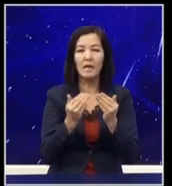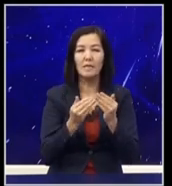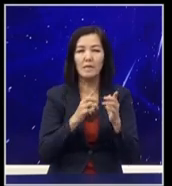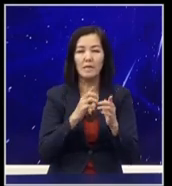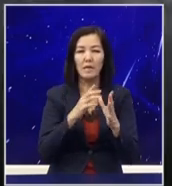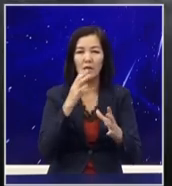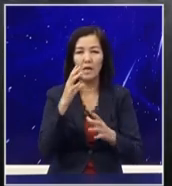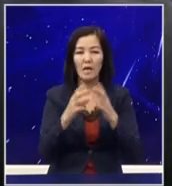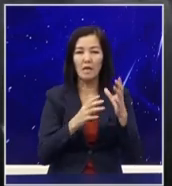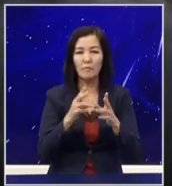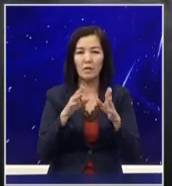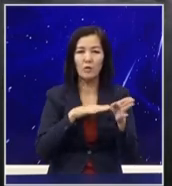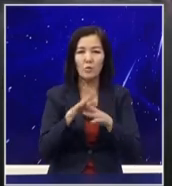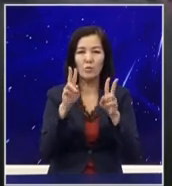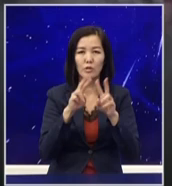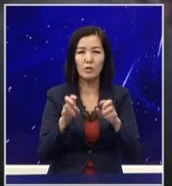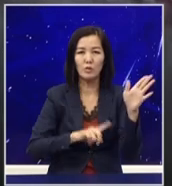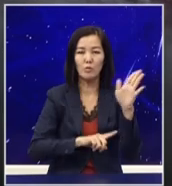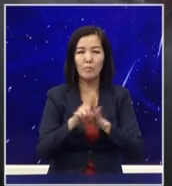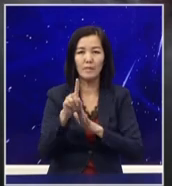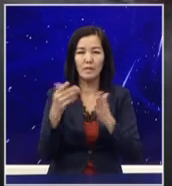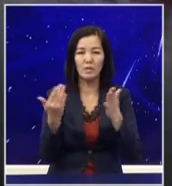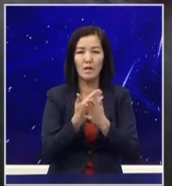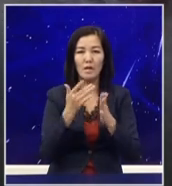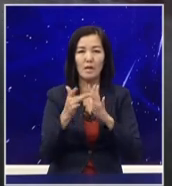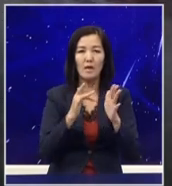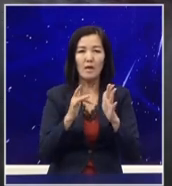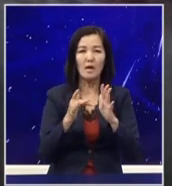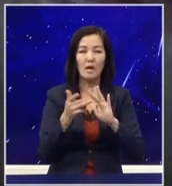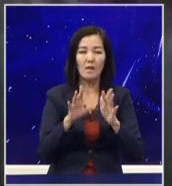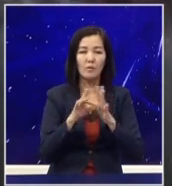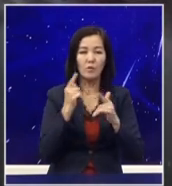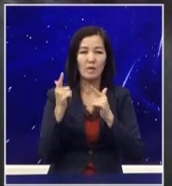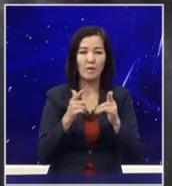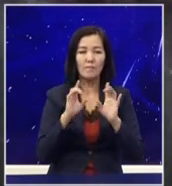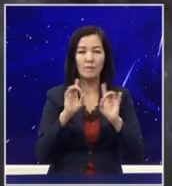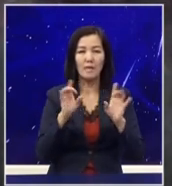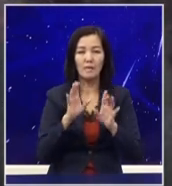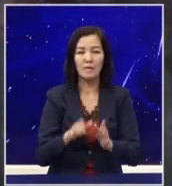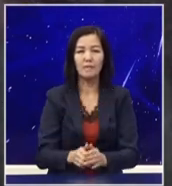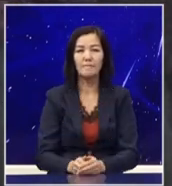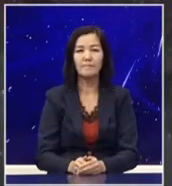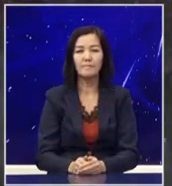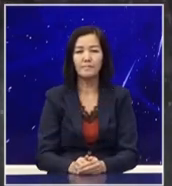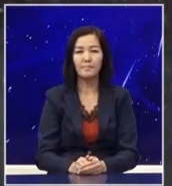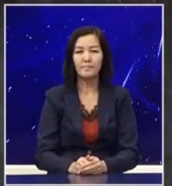ғаламшарды толық зерттеуге кірісті. Топтаманы ғаламтор ақпараттарымен дайындаған Камшат Мұхамеджан. Жетсу